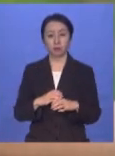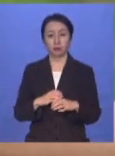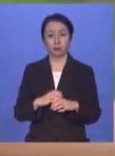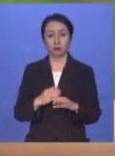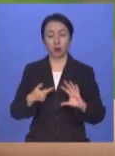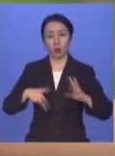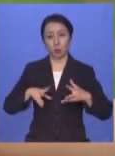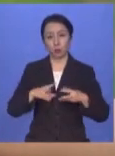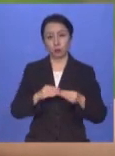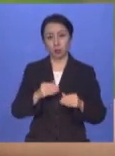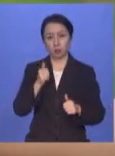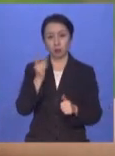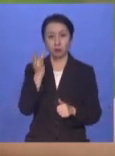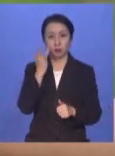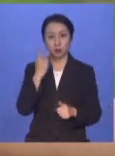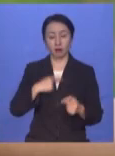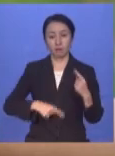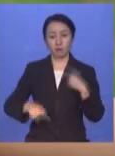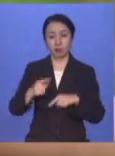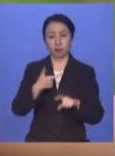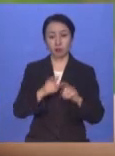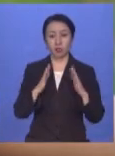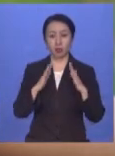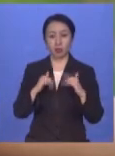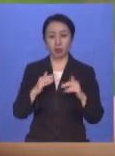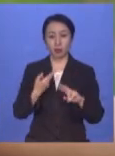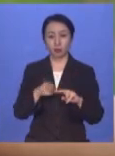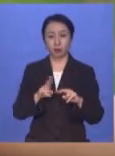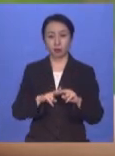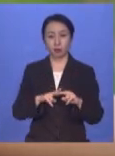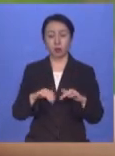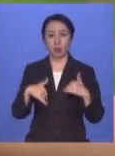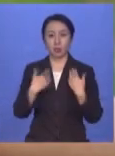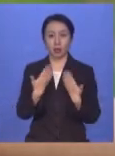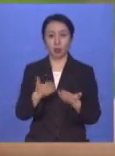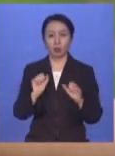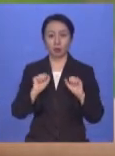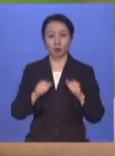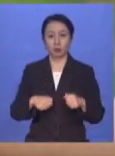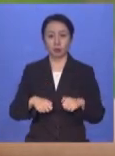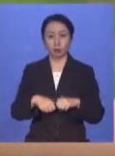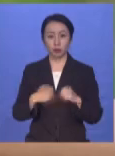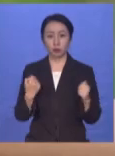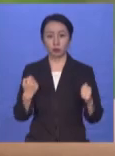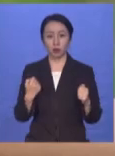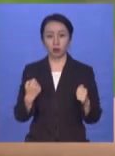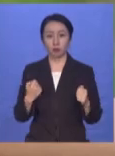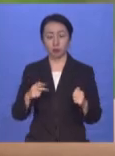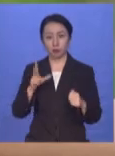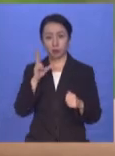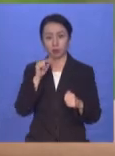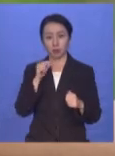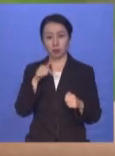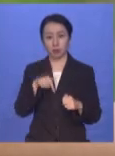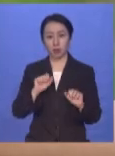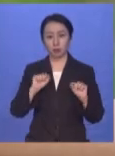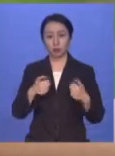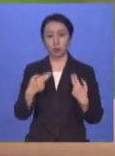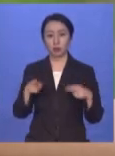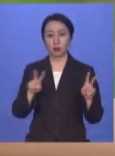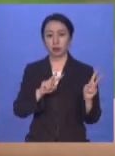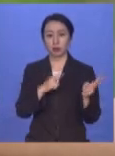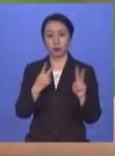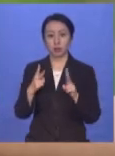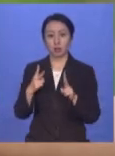В общем-то, я каждый раз возвращаюсь в этот лагерь, потому что лагерь дает возможность открыться, дает показать свои таланты. Здесь можно петь, танцевать